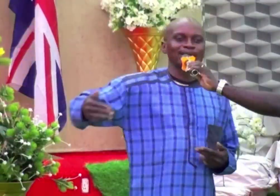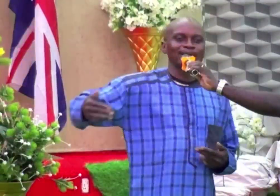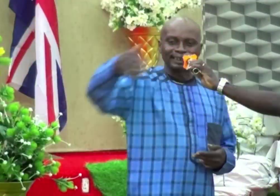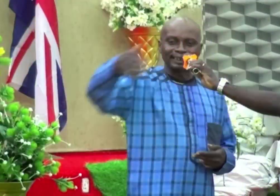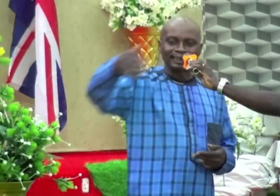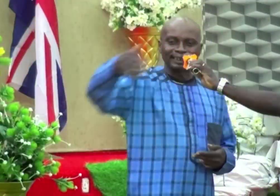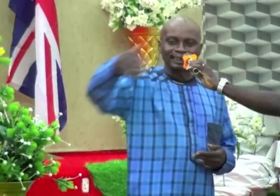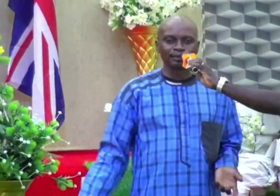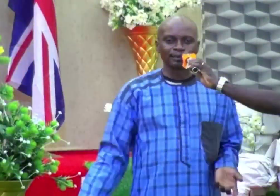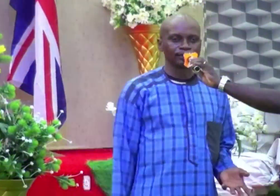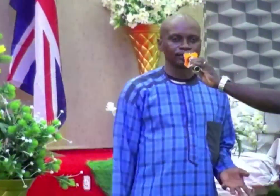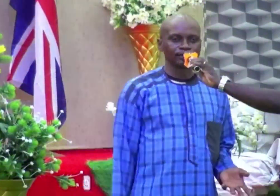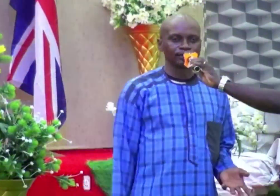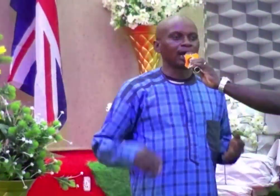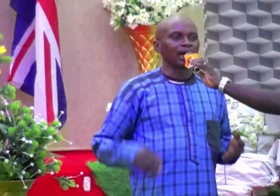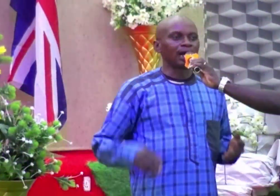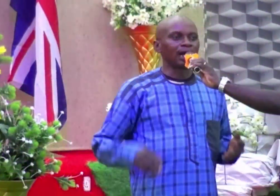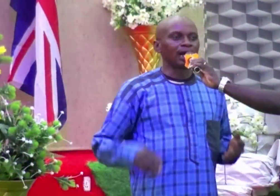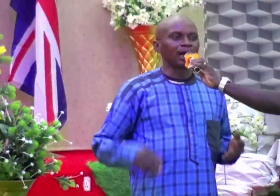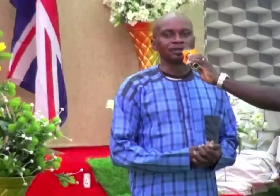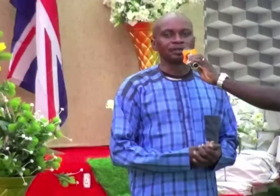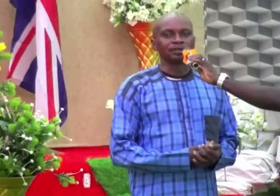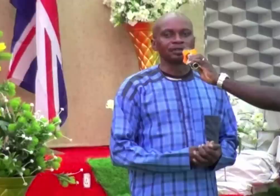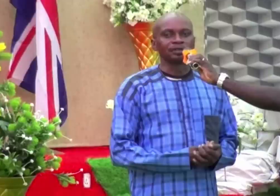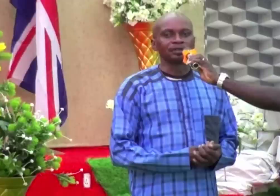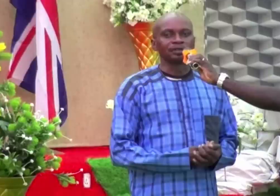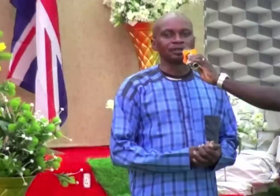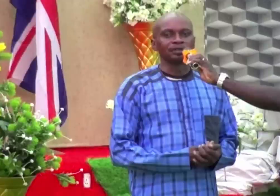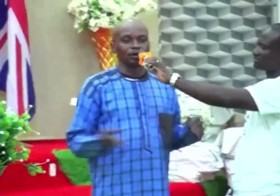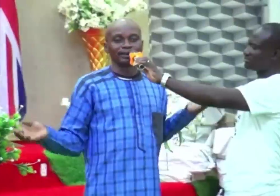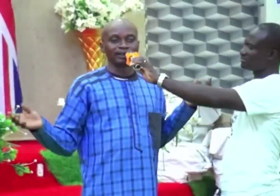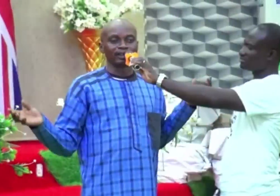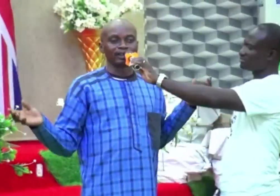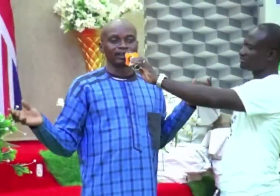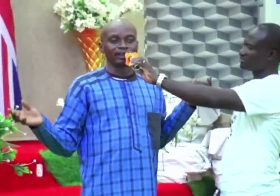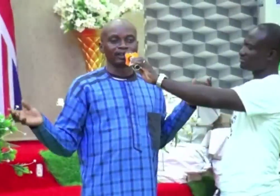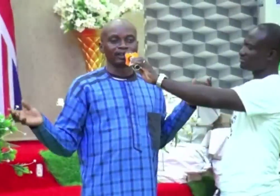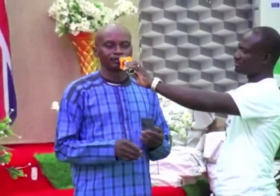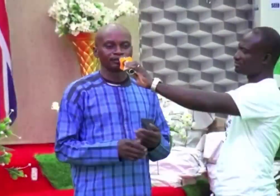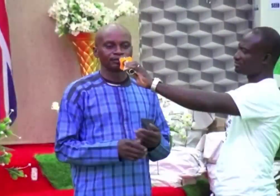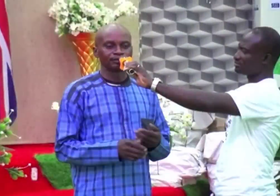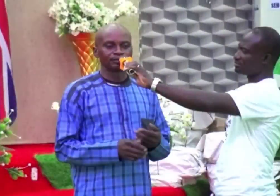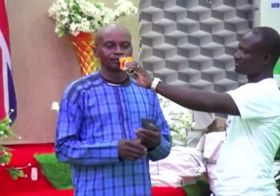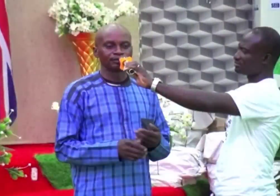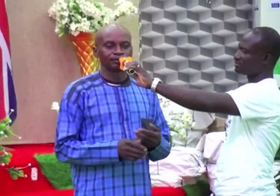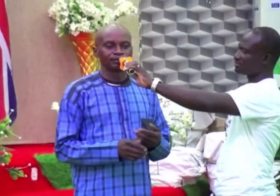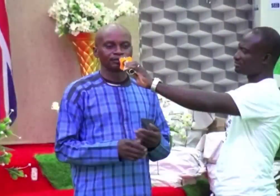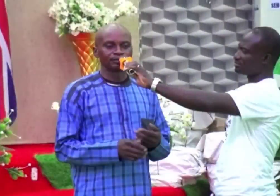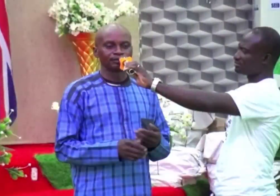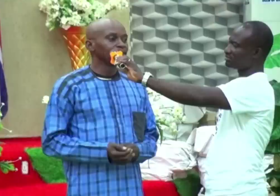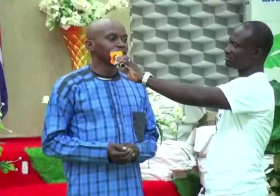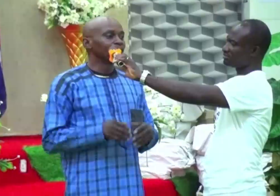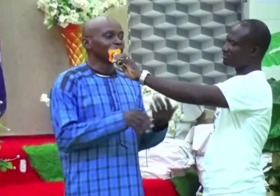wole jade so possible oni ko se ntale se si o pe won ti ko na ni e a mo le o si